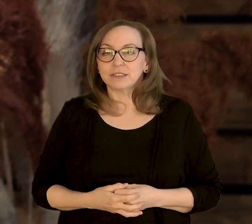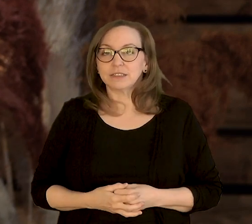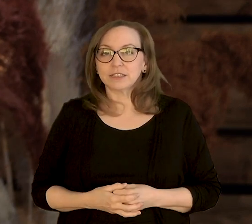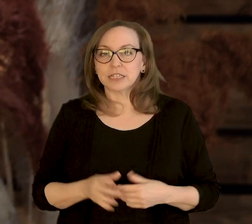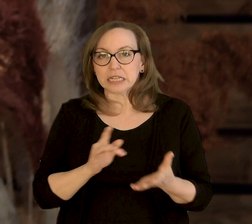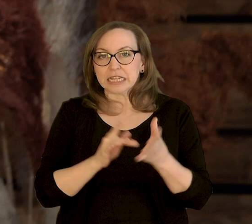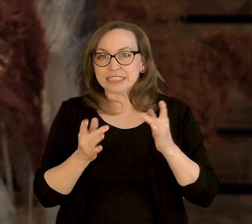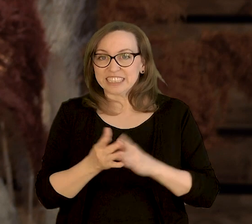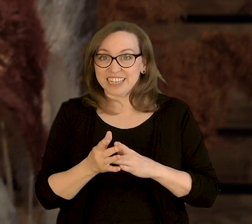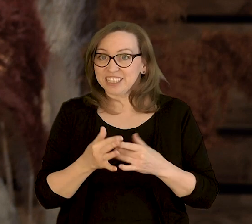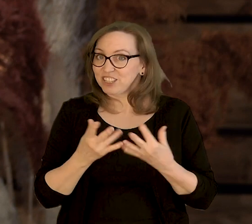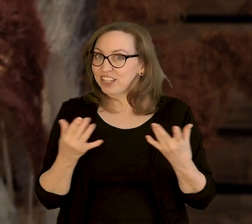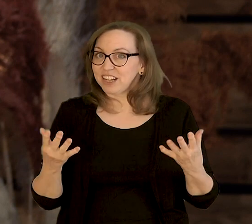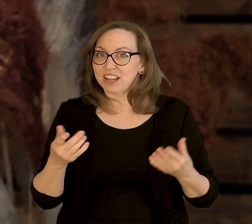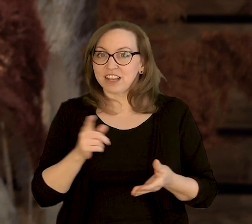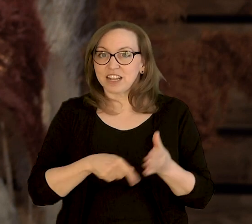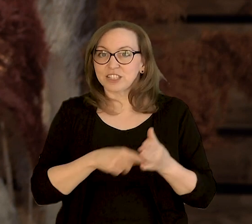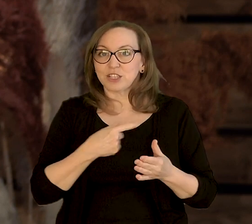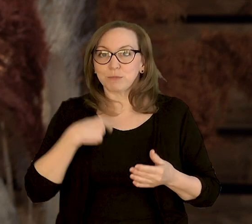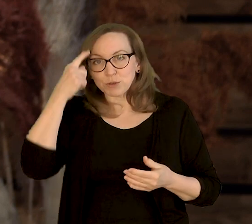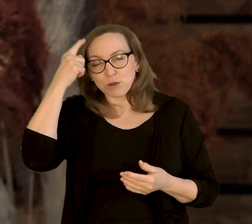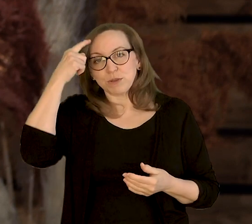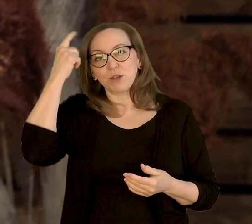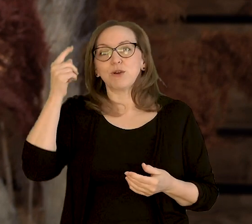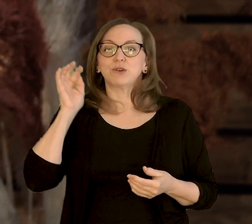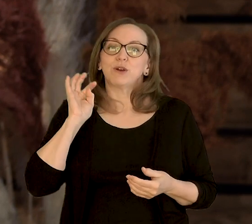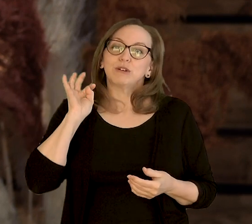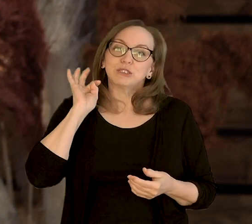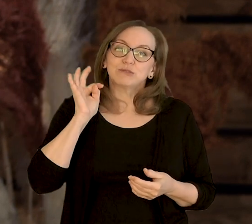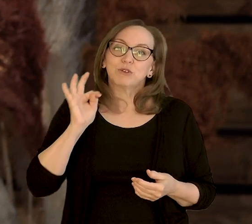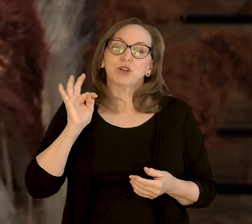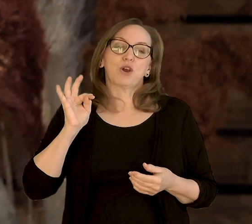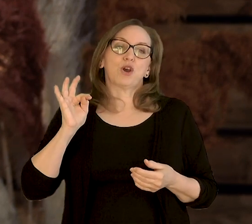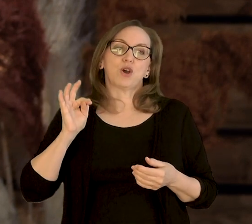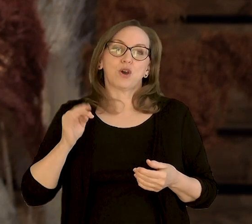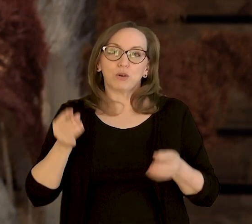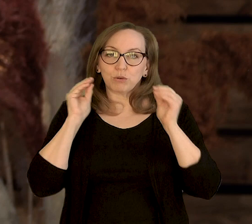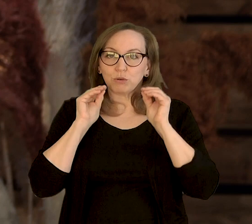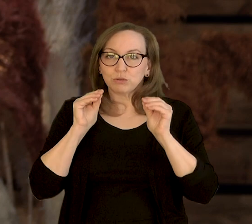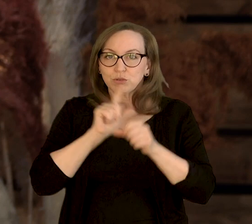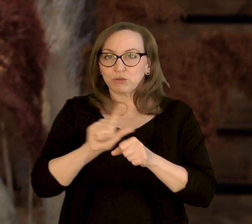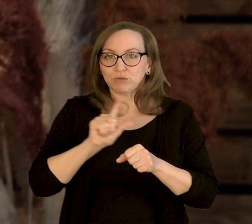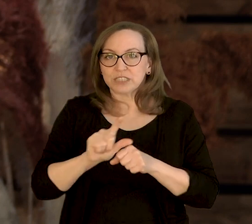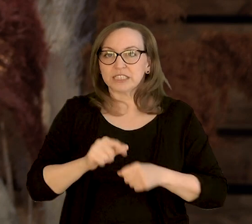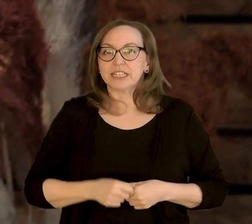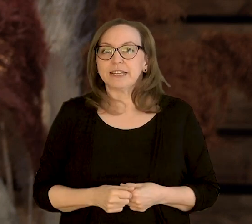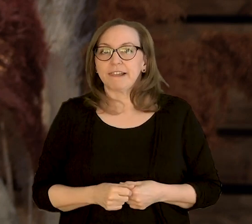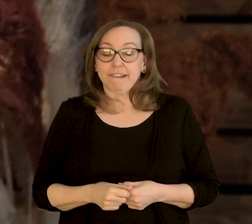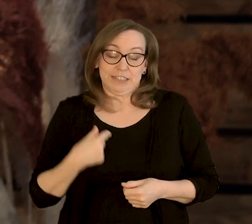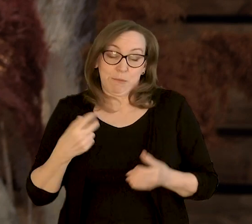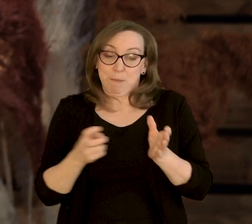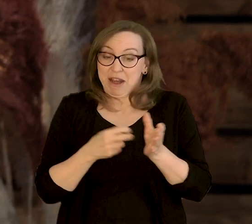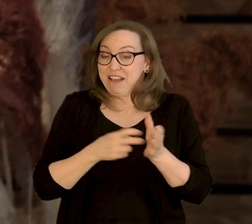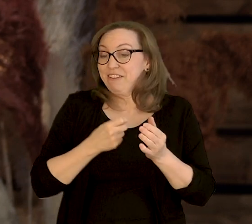Jezus kilkakrotnie upominał nawet swoich uczniów za brak wiary. Teraz